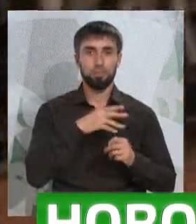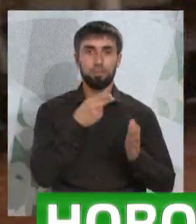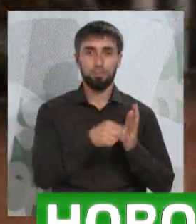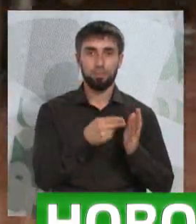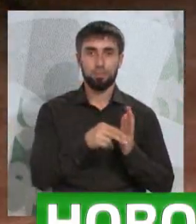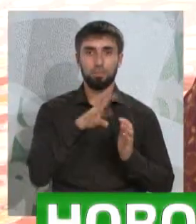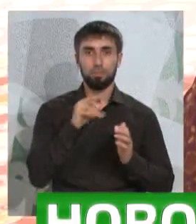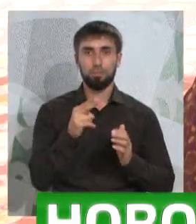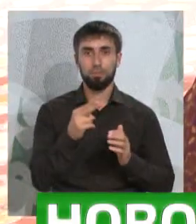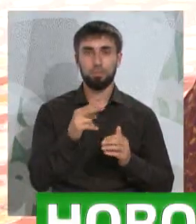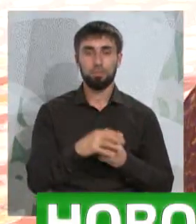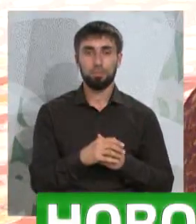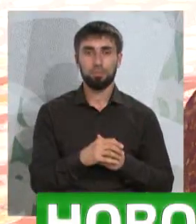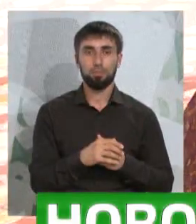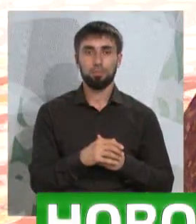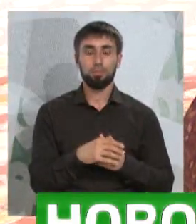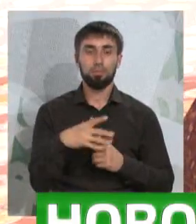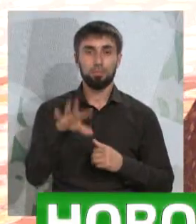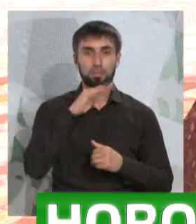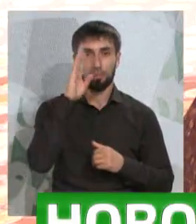наполнять колодец.